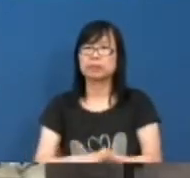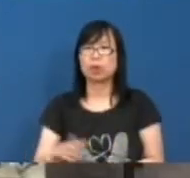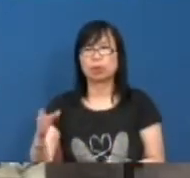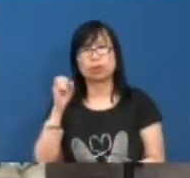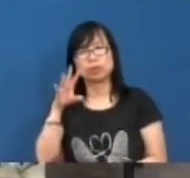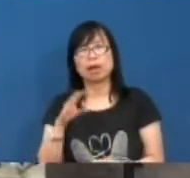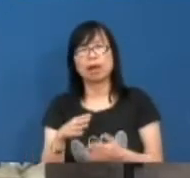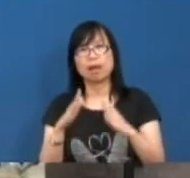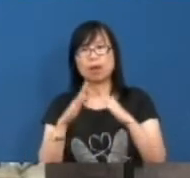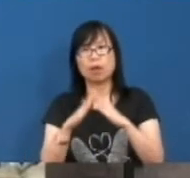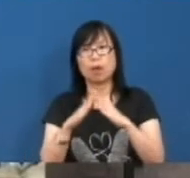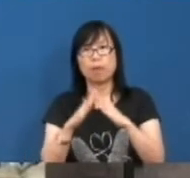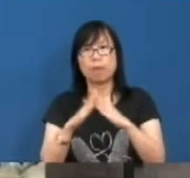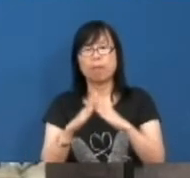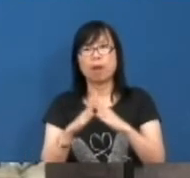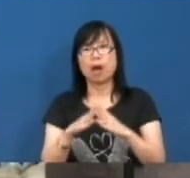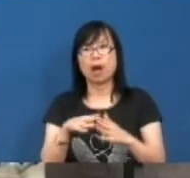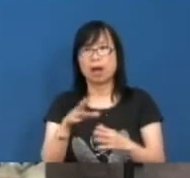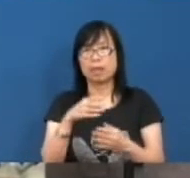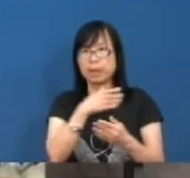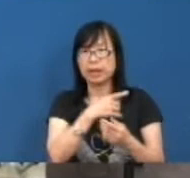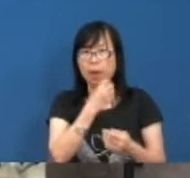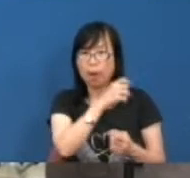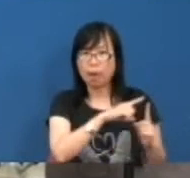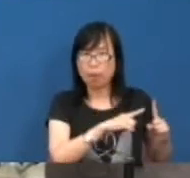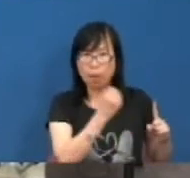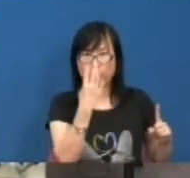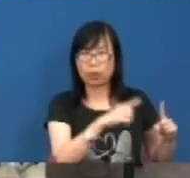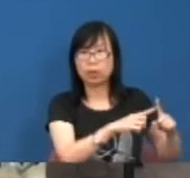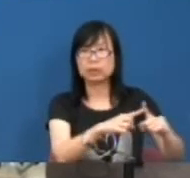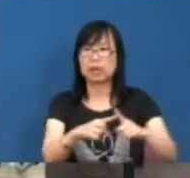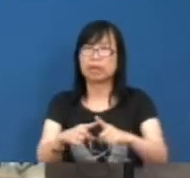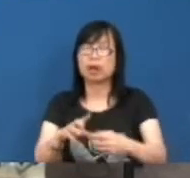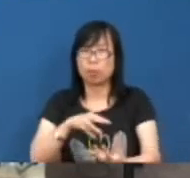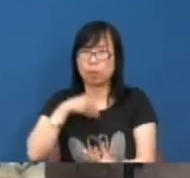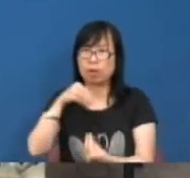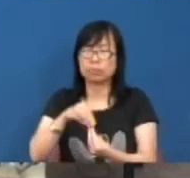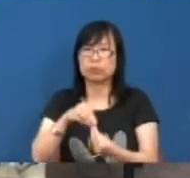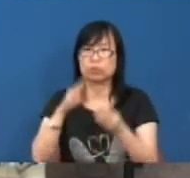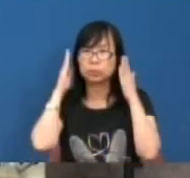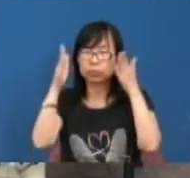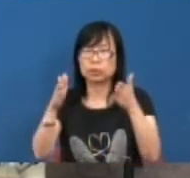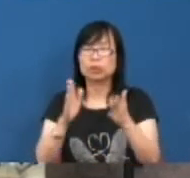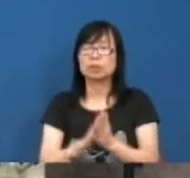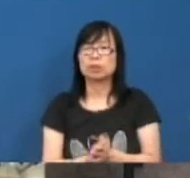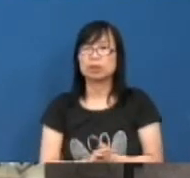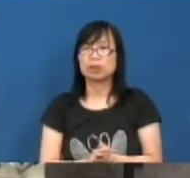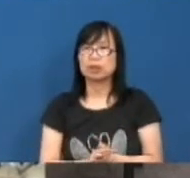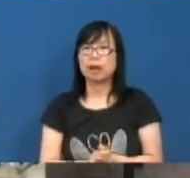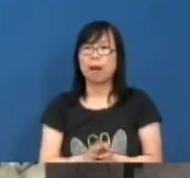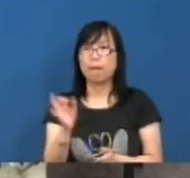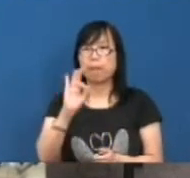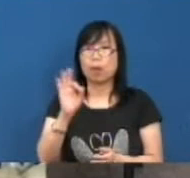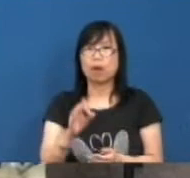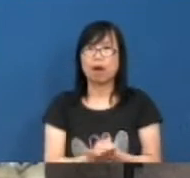最對即係市民係最關注嘅，即係。有瓦遮頭呢、這個嚇，即係唔好做呢、這個無殼